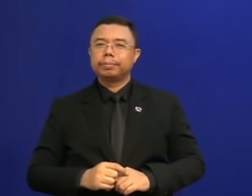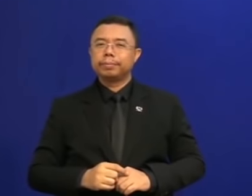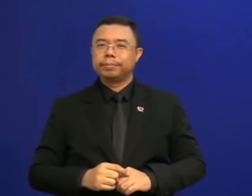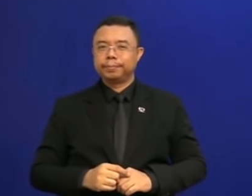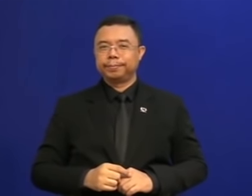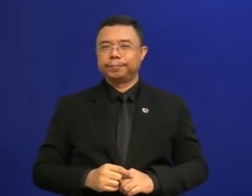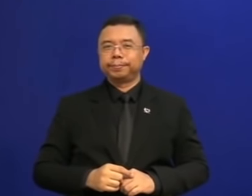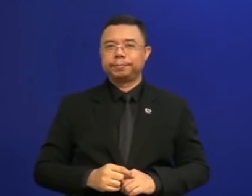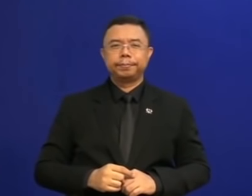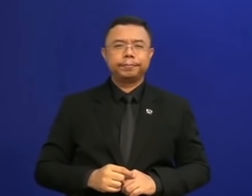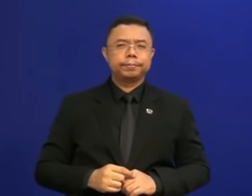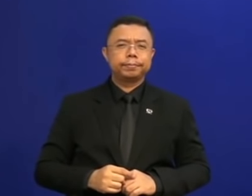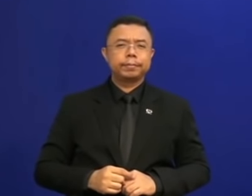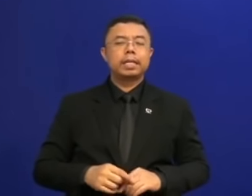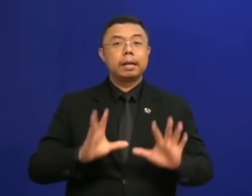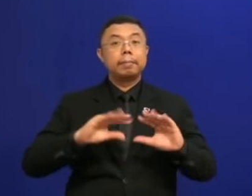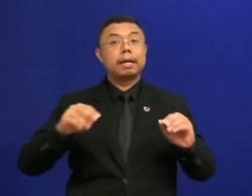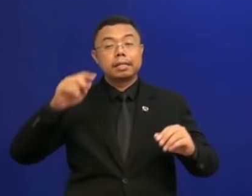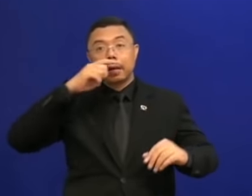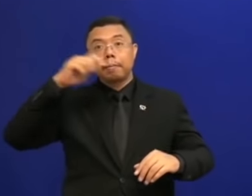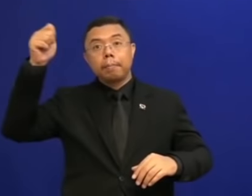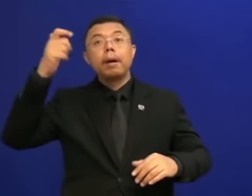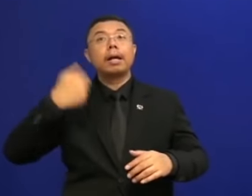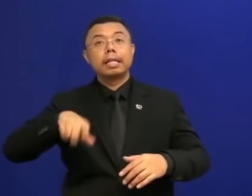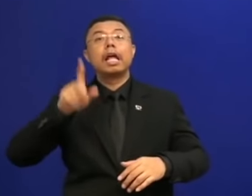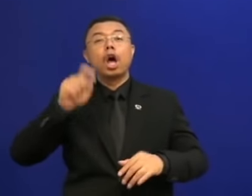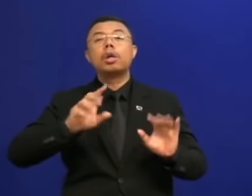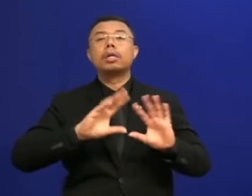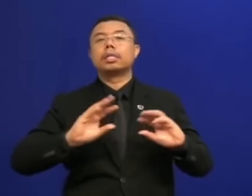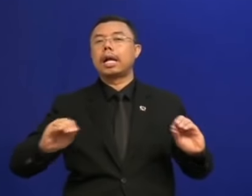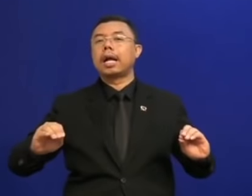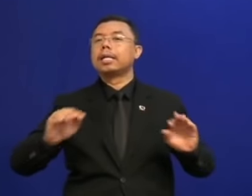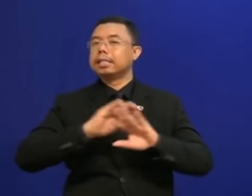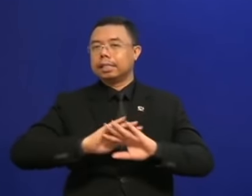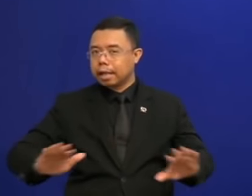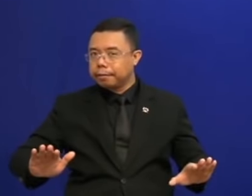Tuhan. Nah, pekerjaan Bapak kita tunaikan.